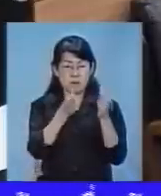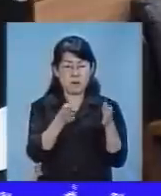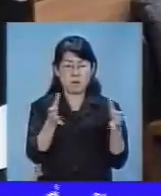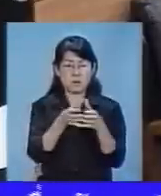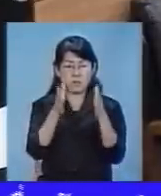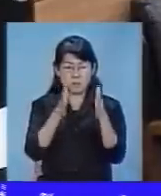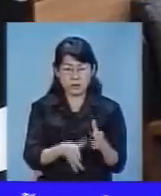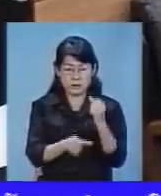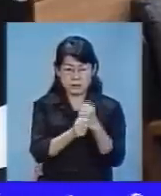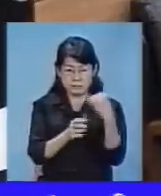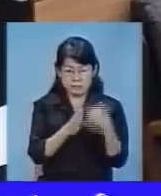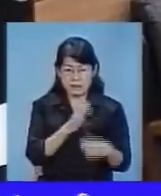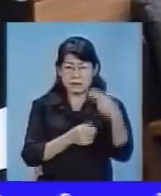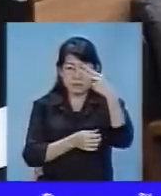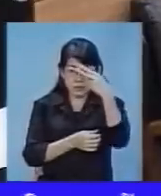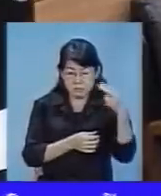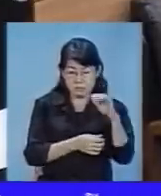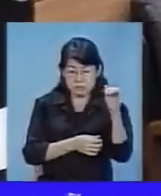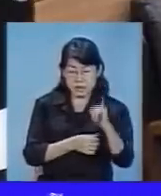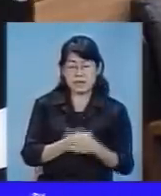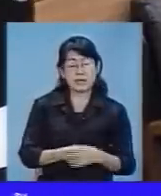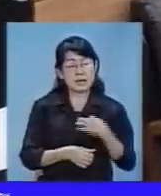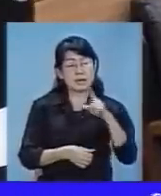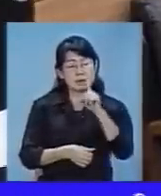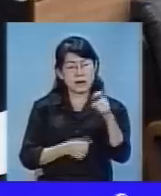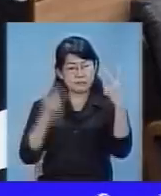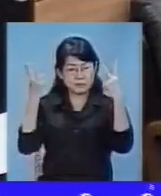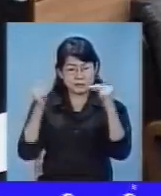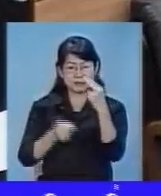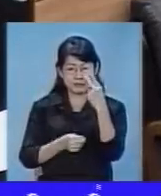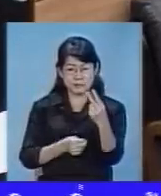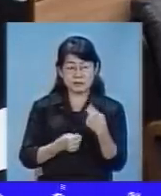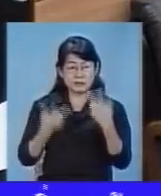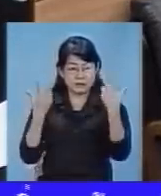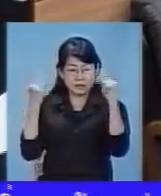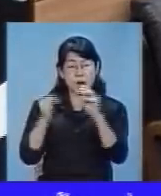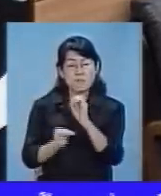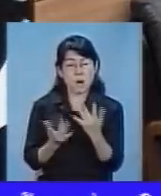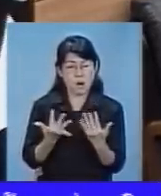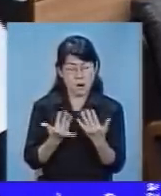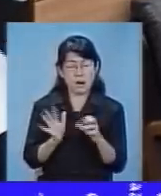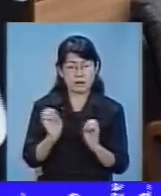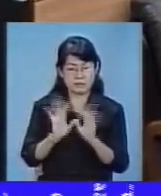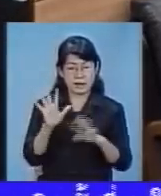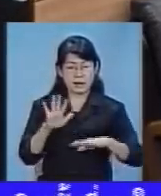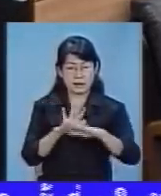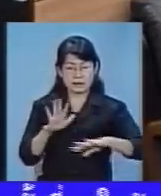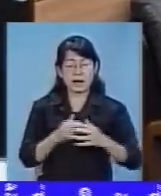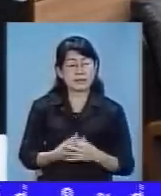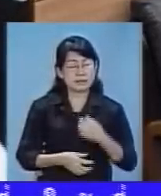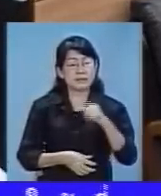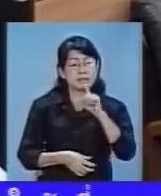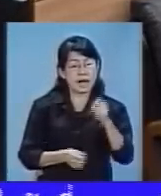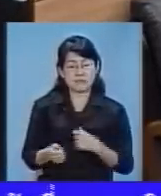ายแต่ถามว่าผู้ก่อการร้ายที่ท่านเห็นเนี่ยเดี๋ยวท่านจะบอกว่าจะมีนะครับผมถามว่าขณะนี้ค